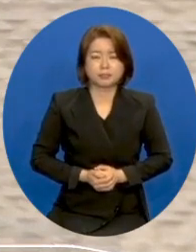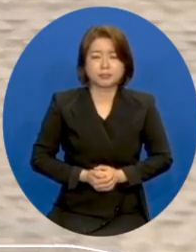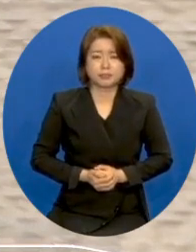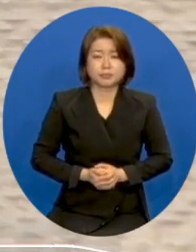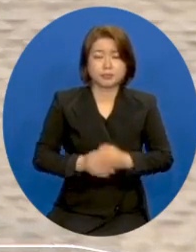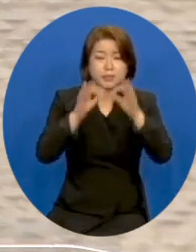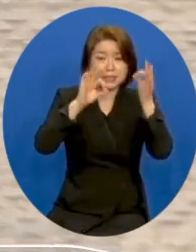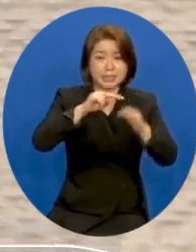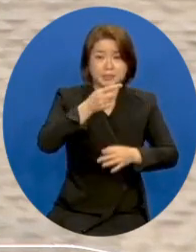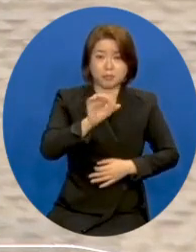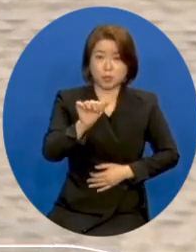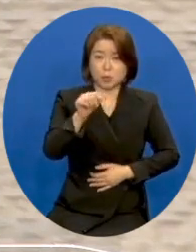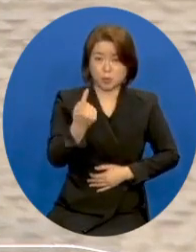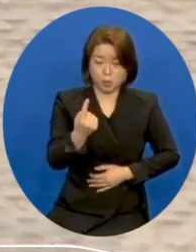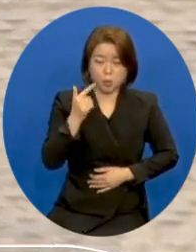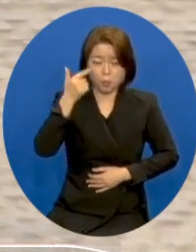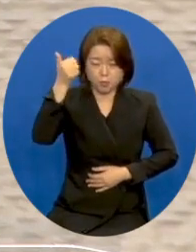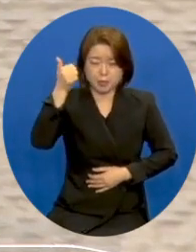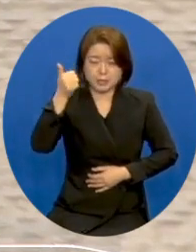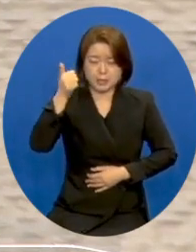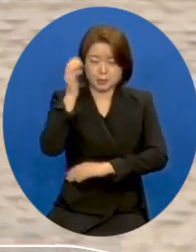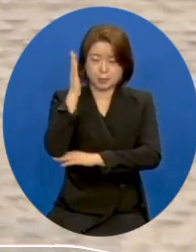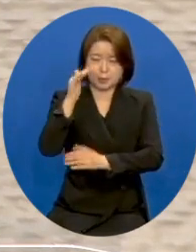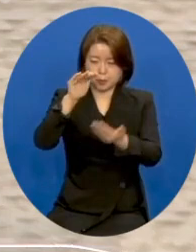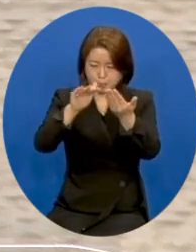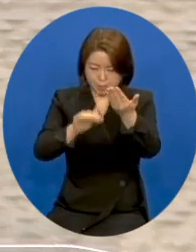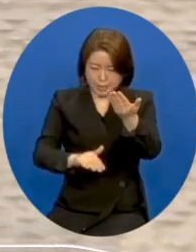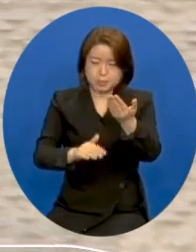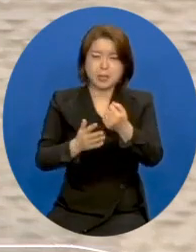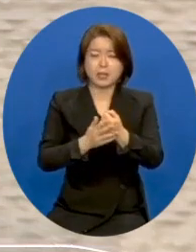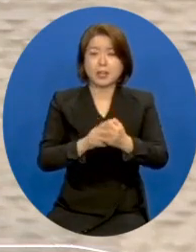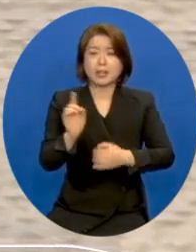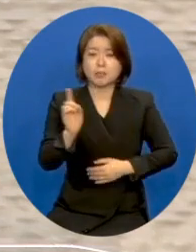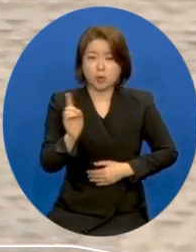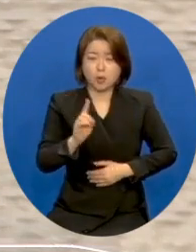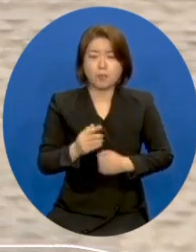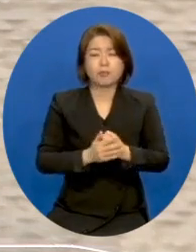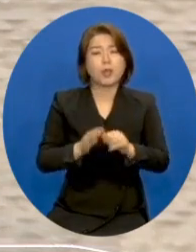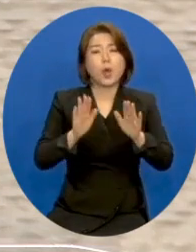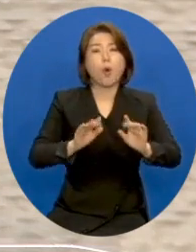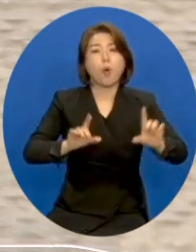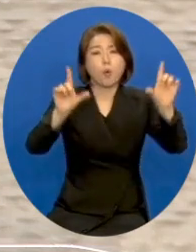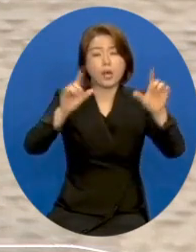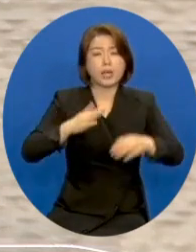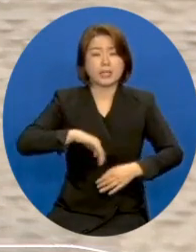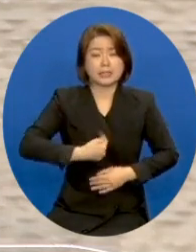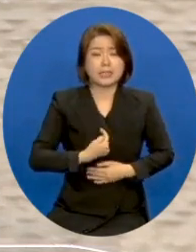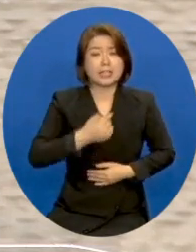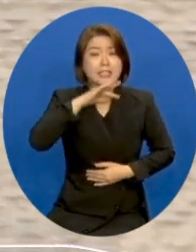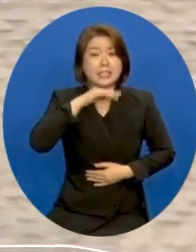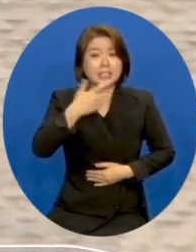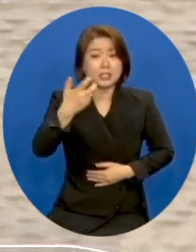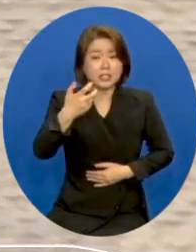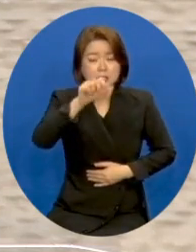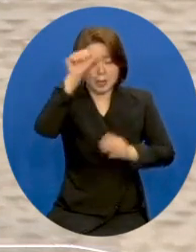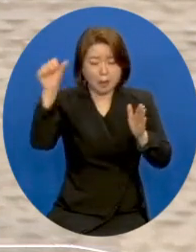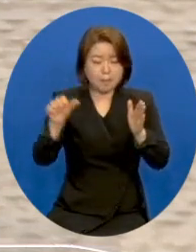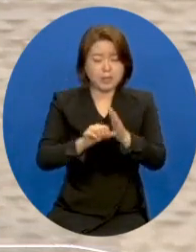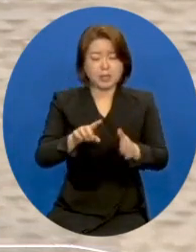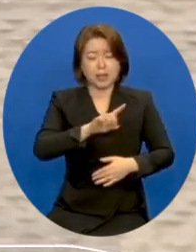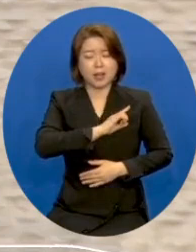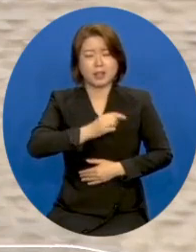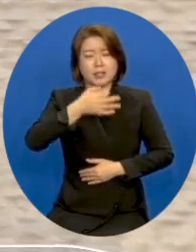김동호 목사님께서 설교 말미에 그런 말씀을 하셨습니다. 올해는 당신 70평생에 가장